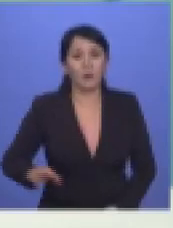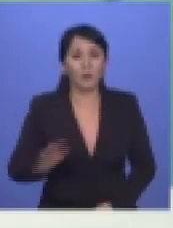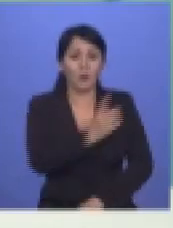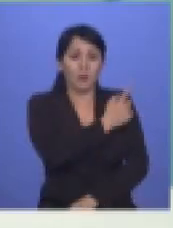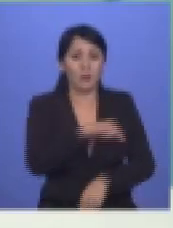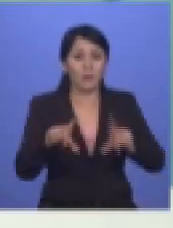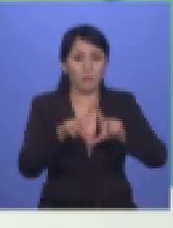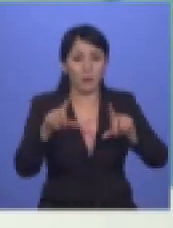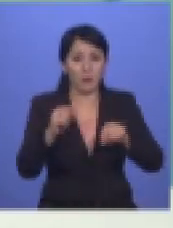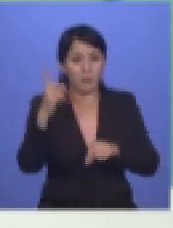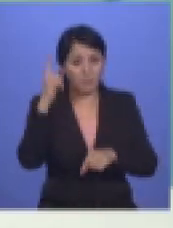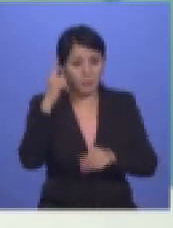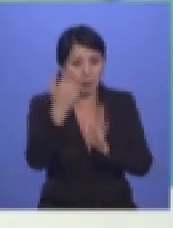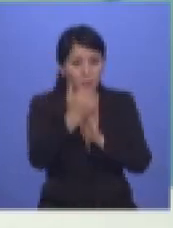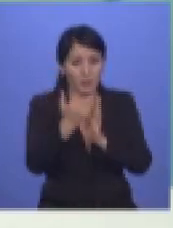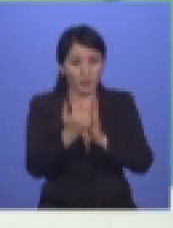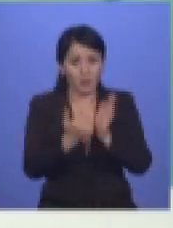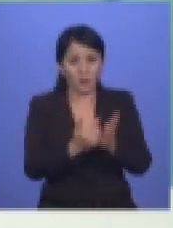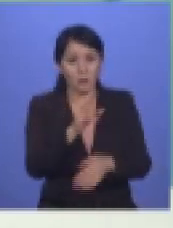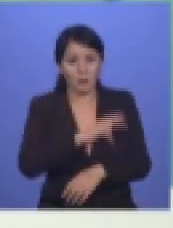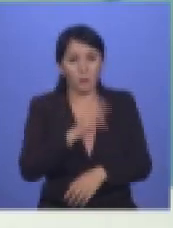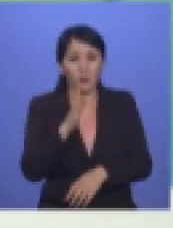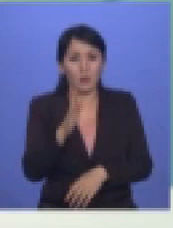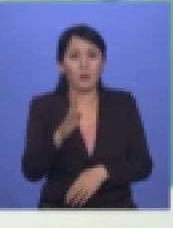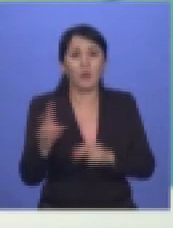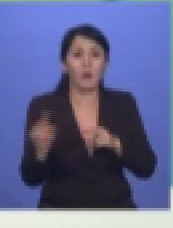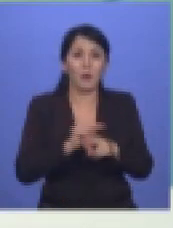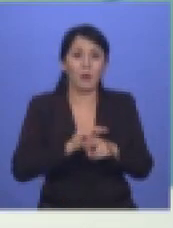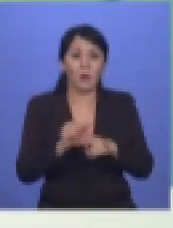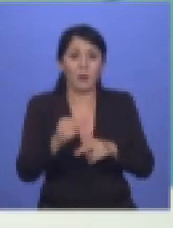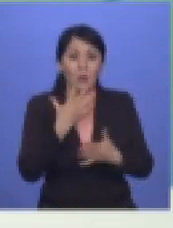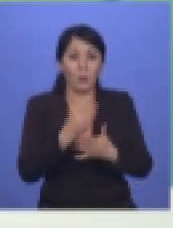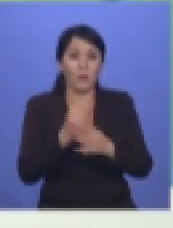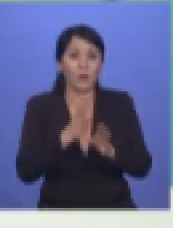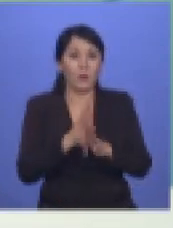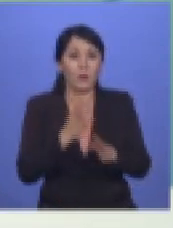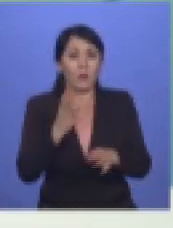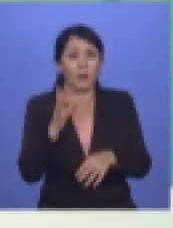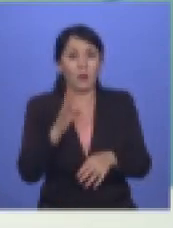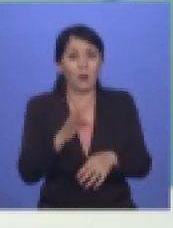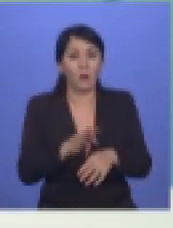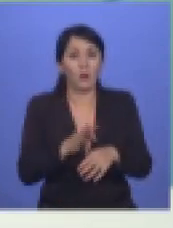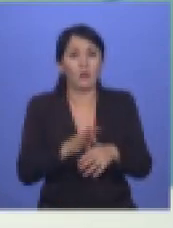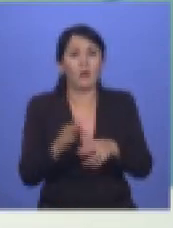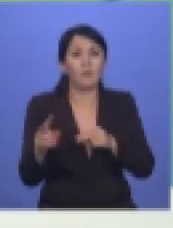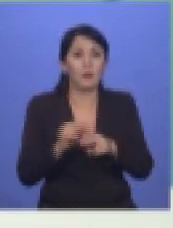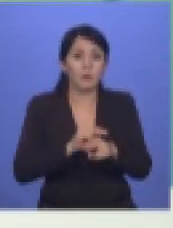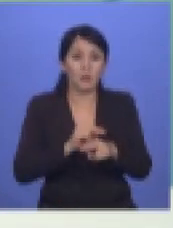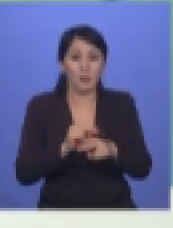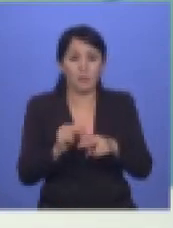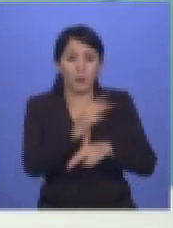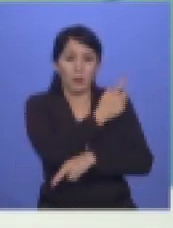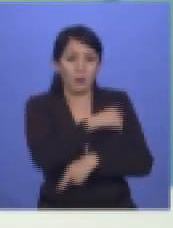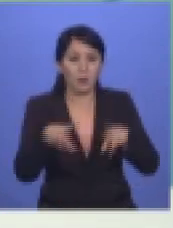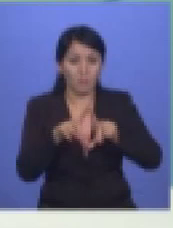Облыс ауруханаларында мобильді кітапхана пайда болды. Яғни ем алуға келіп, өз кезегін күтіп отырған науқастар, немесе ауруханада емделіп